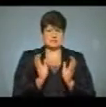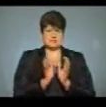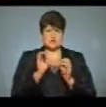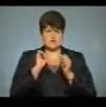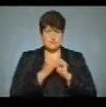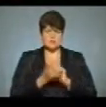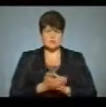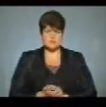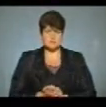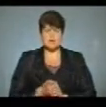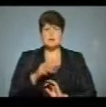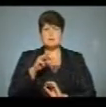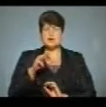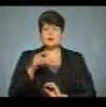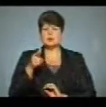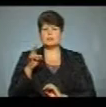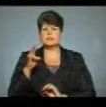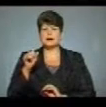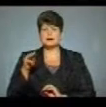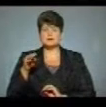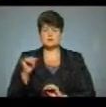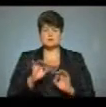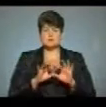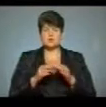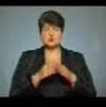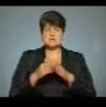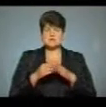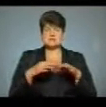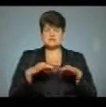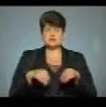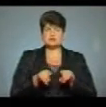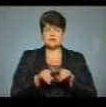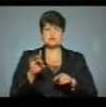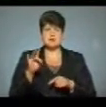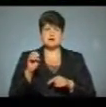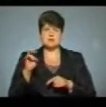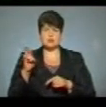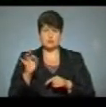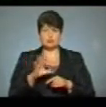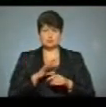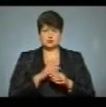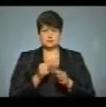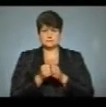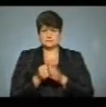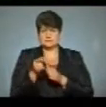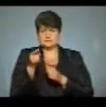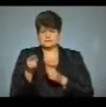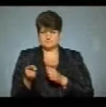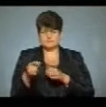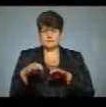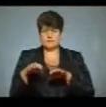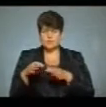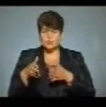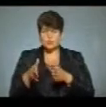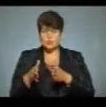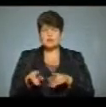пам'яті. Михайло Гнатишин розповідає, сусідська автівка, також марки «Рено», була припаркована при дорозі. І, за його